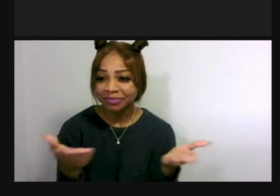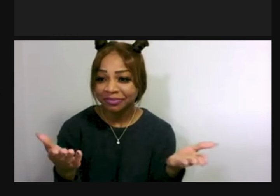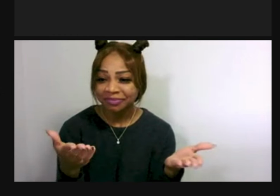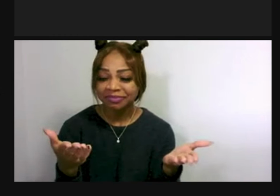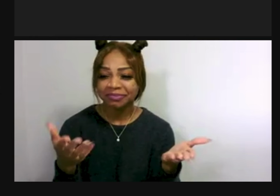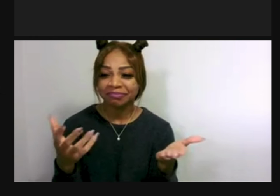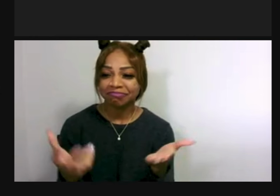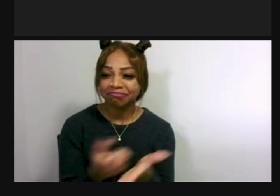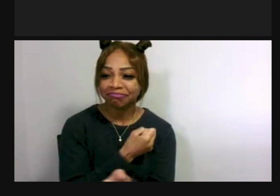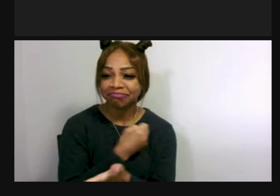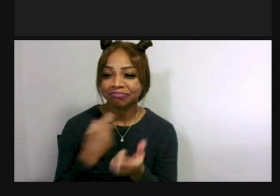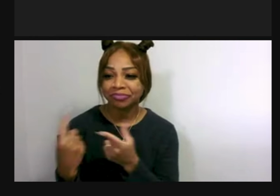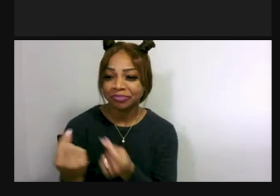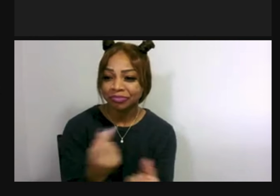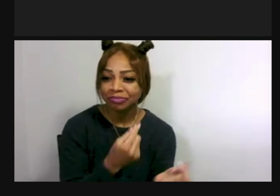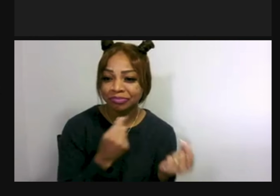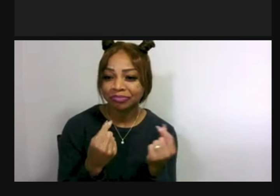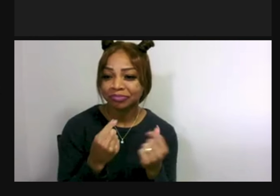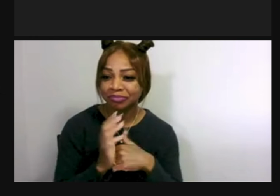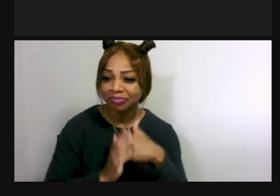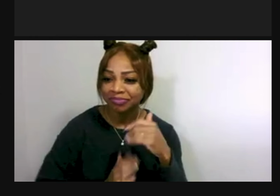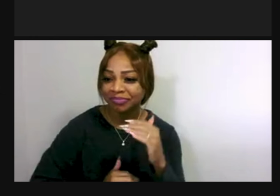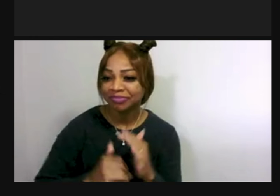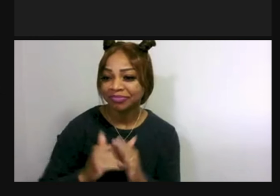prenez le temps nécessaire